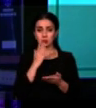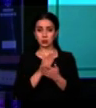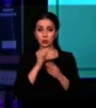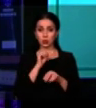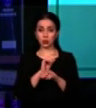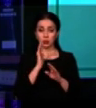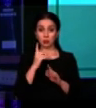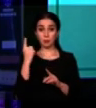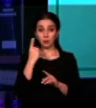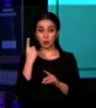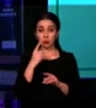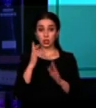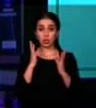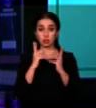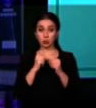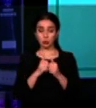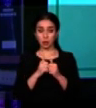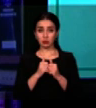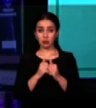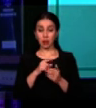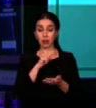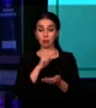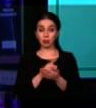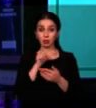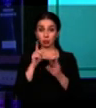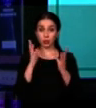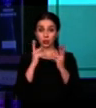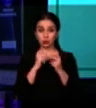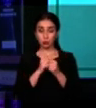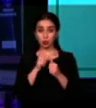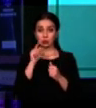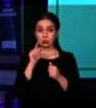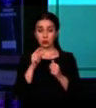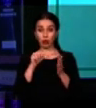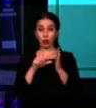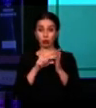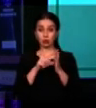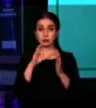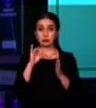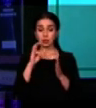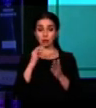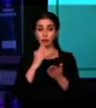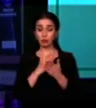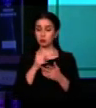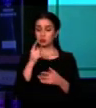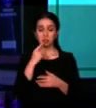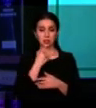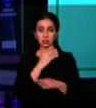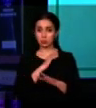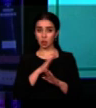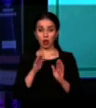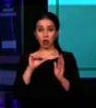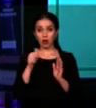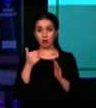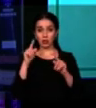o'tamiz. Birinchisi, hisoblang. Albatta, bunday hisoblashlarni siz 6-sinfda o'tgansiz, buning qiyinchiligi yo'q.